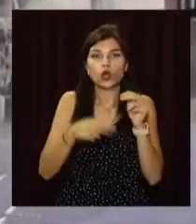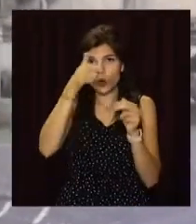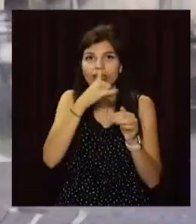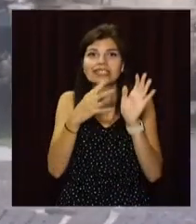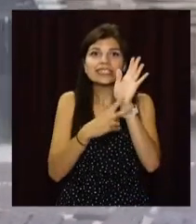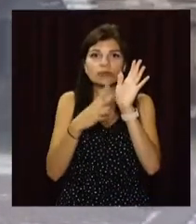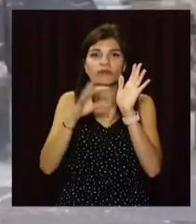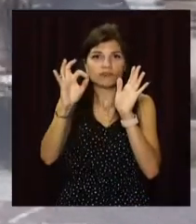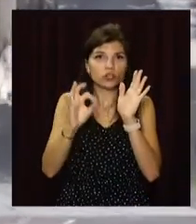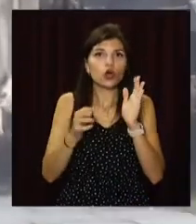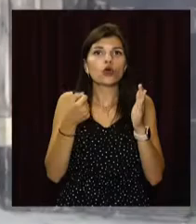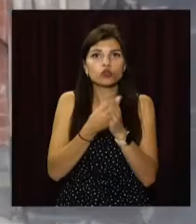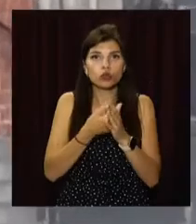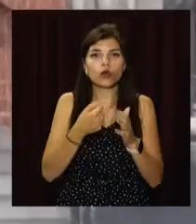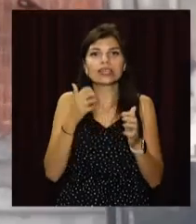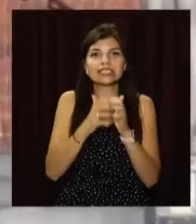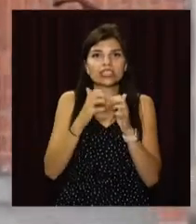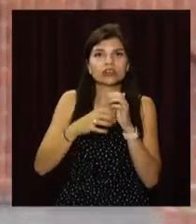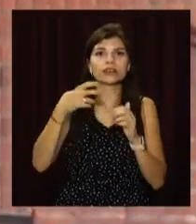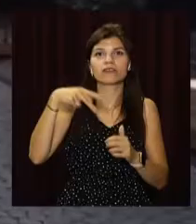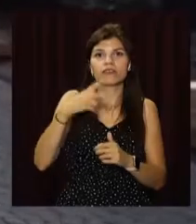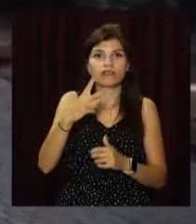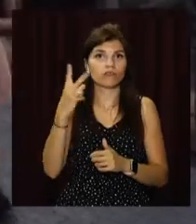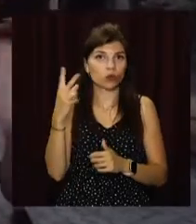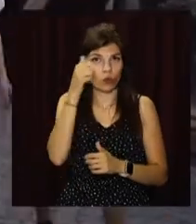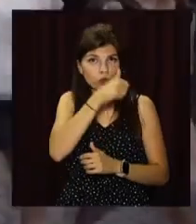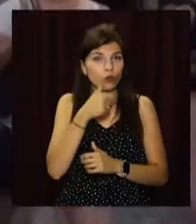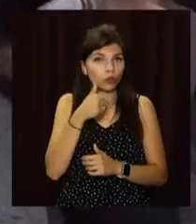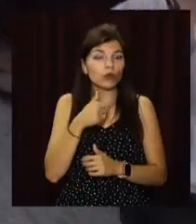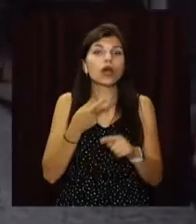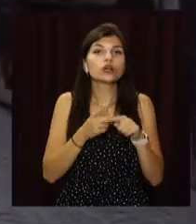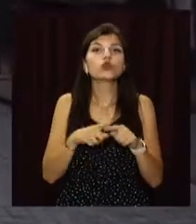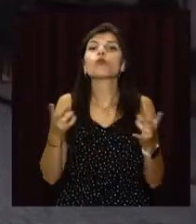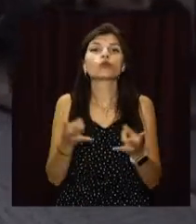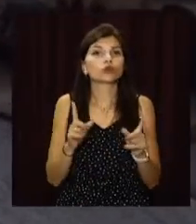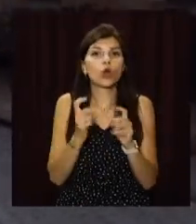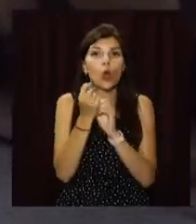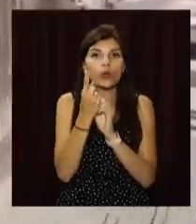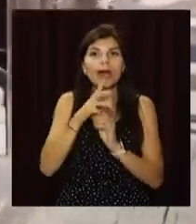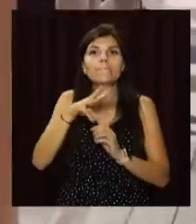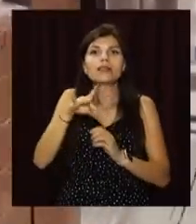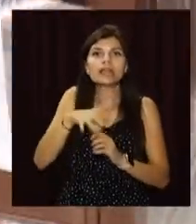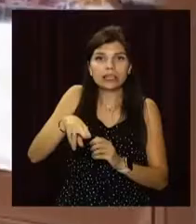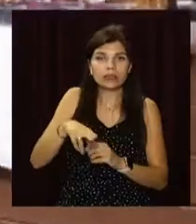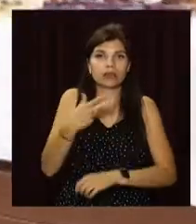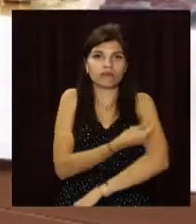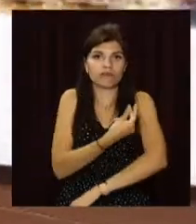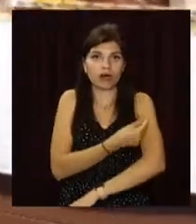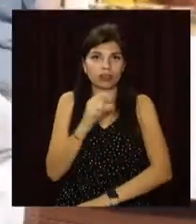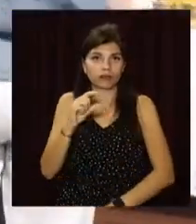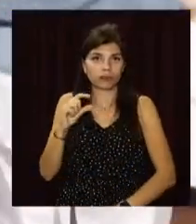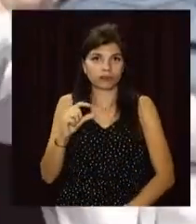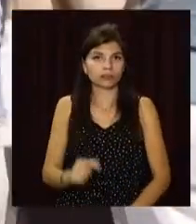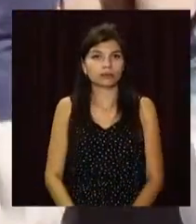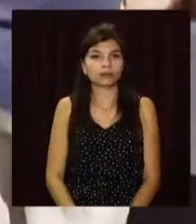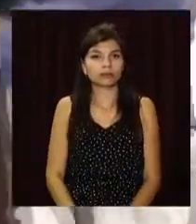і 70% до середини 2022 року. Для цього потрібні 11 мільярдів доз вакцин.